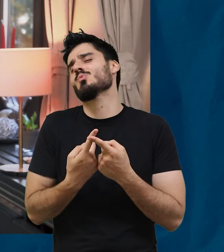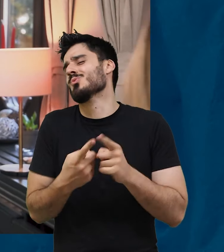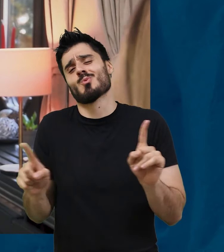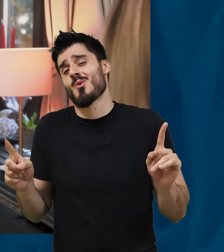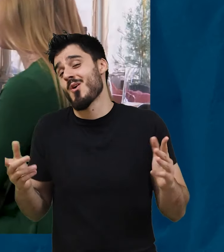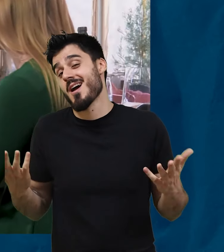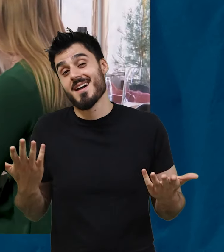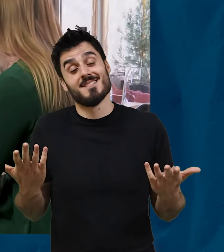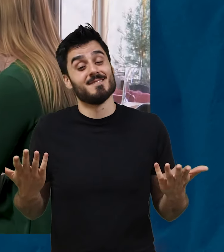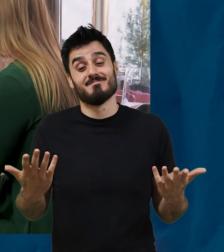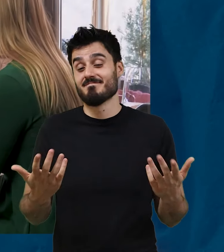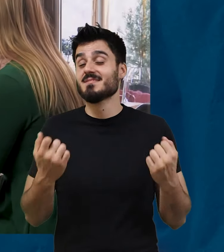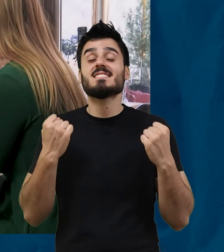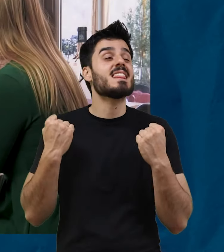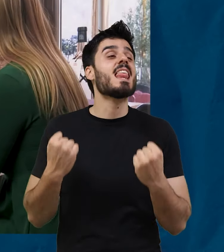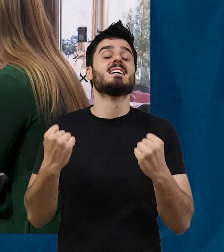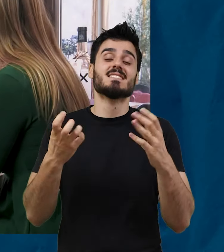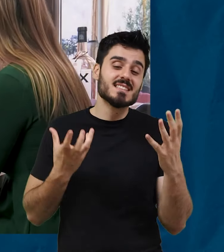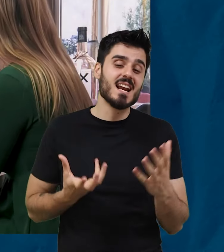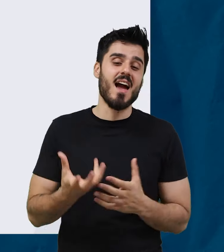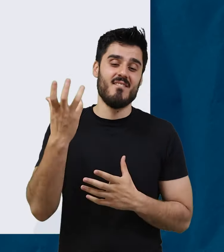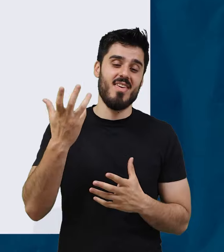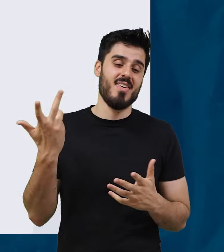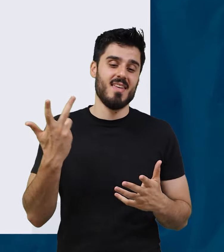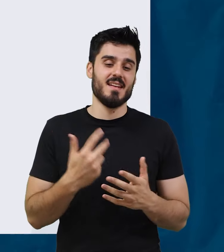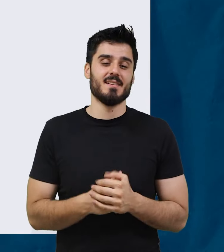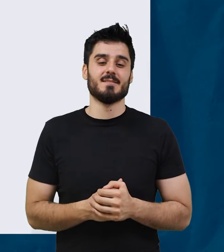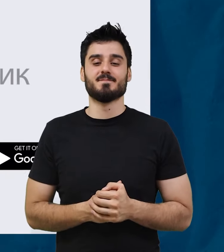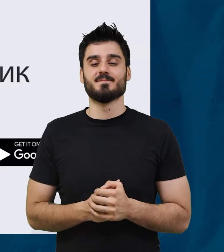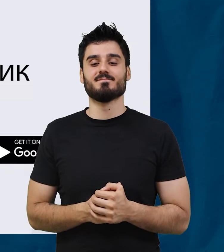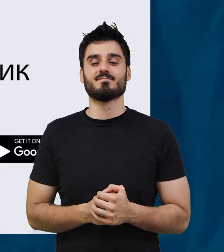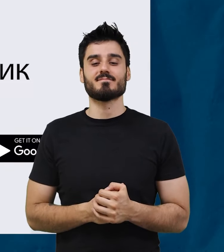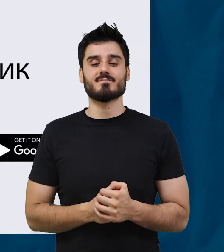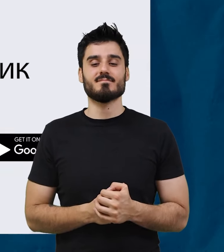асистент. Здраве, любов моя. Здраве.